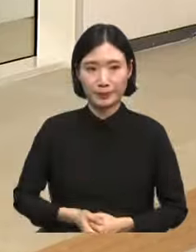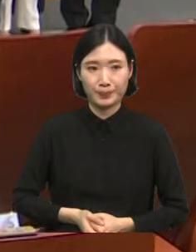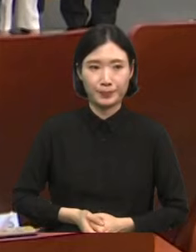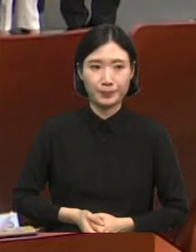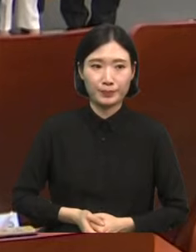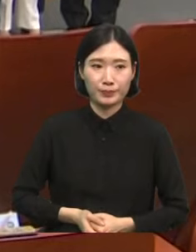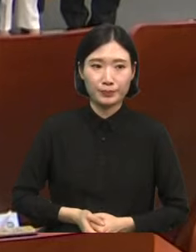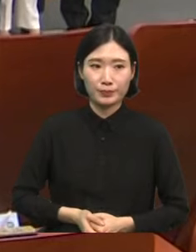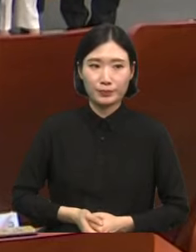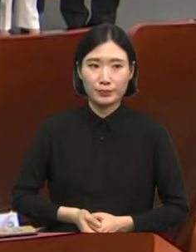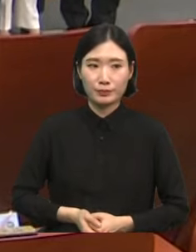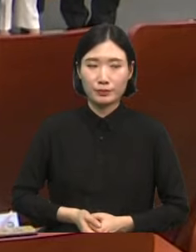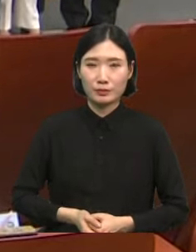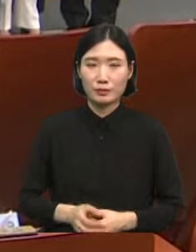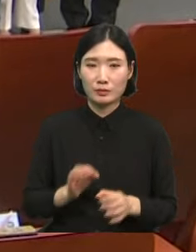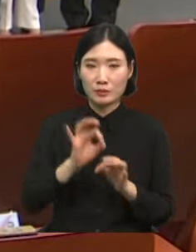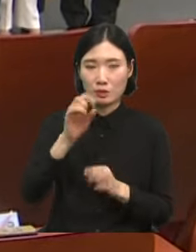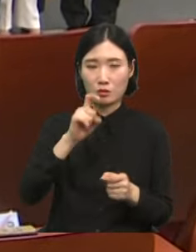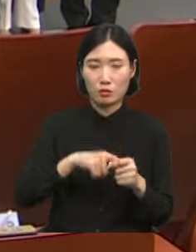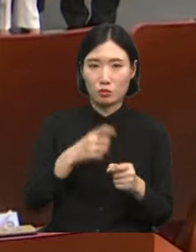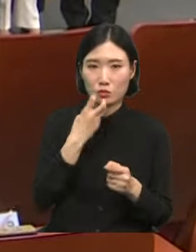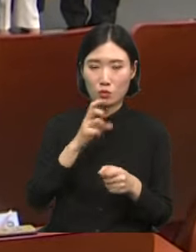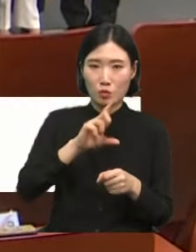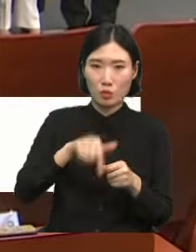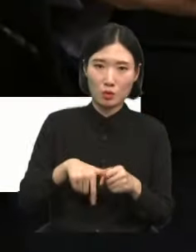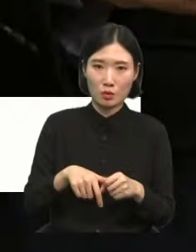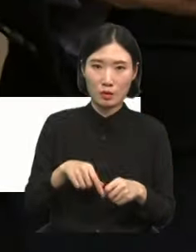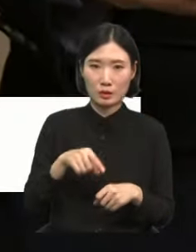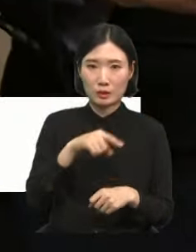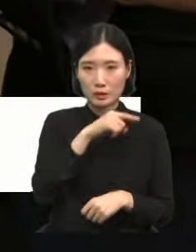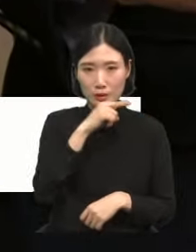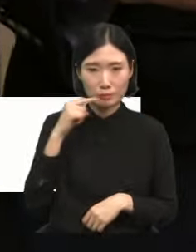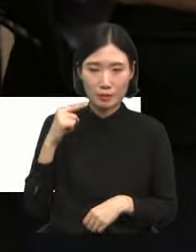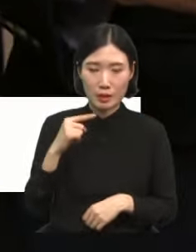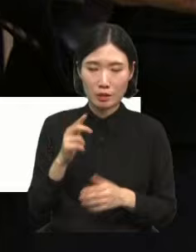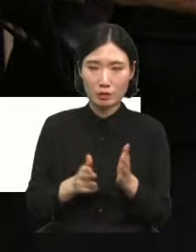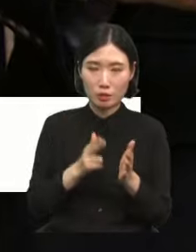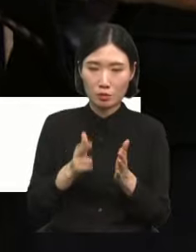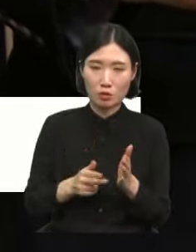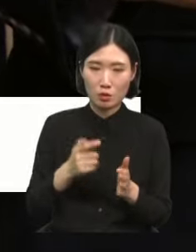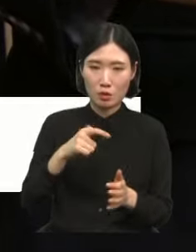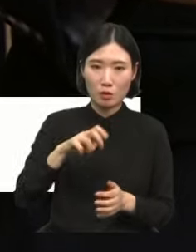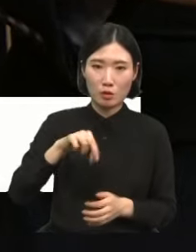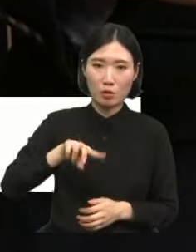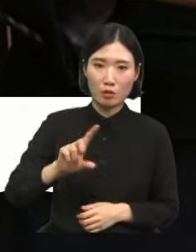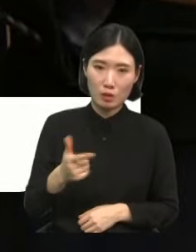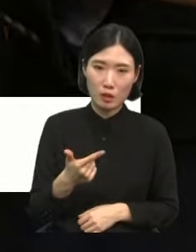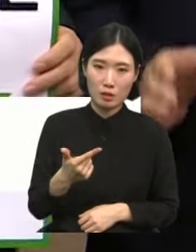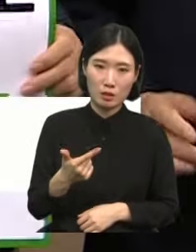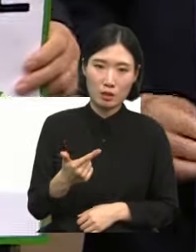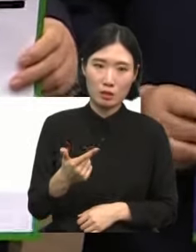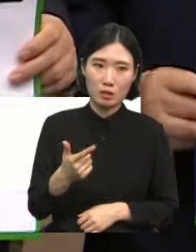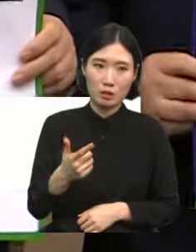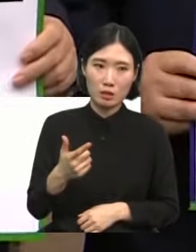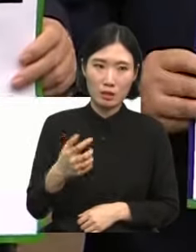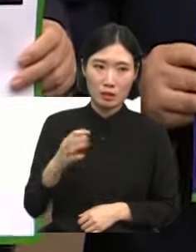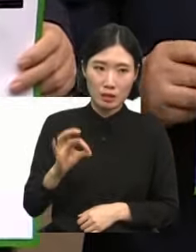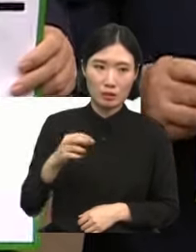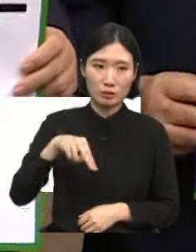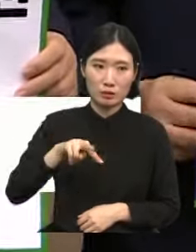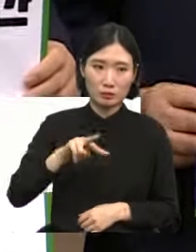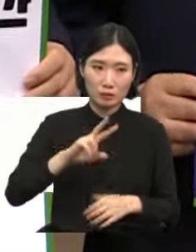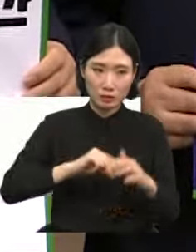있습니다. 장기적으로는 수도권 광역 급행 철도에 경강선 이용 가능성도 높은 것으로 예상되고